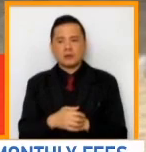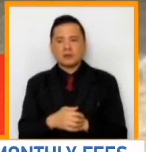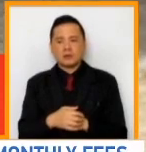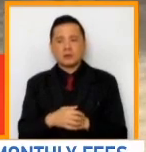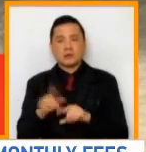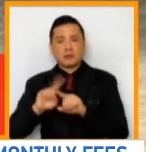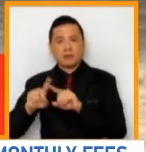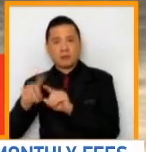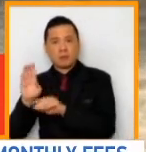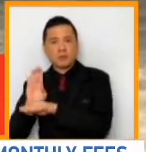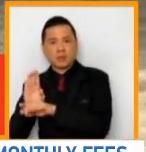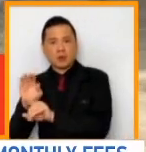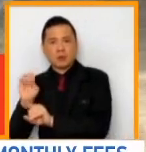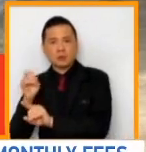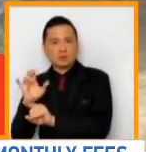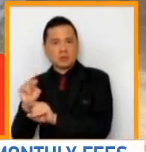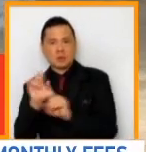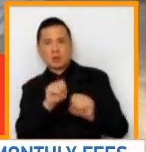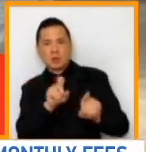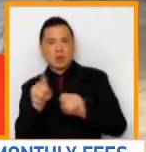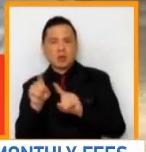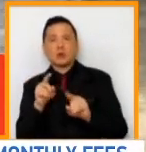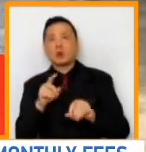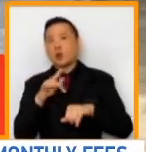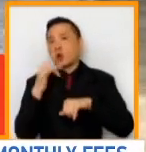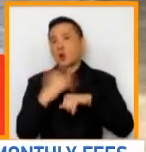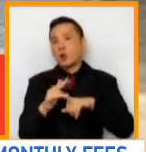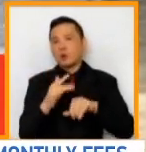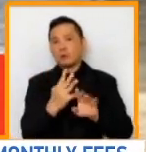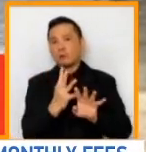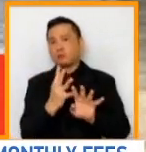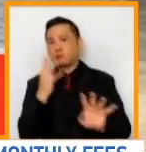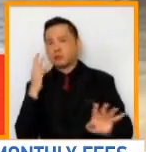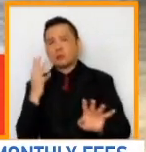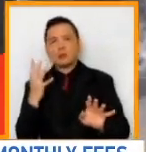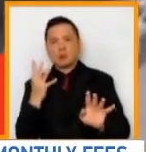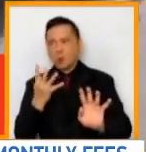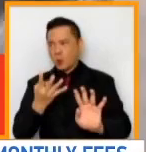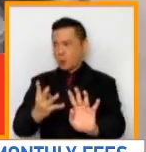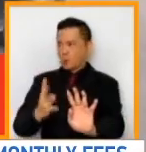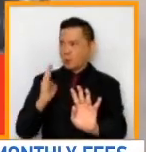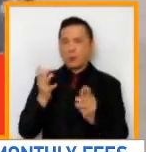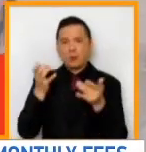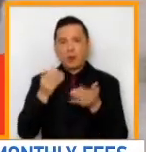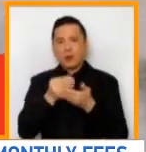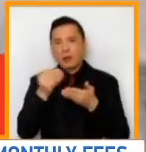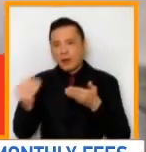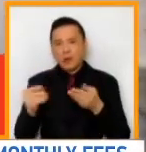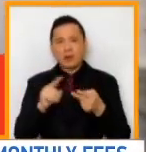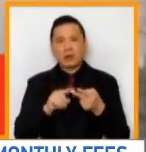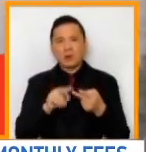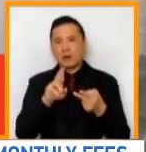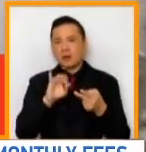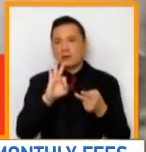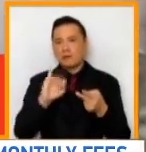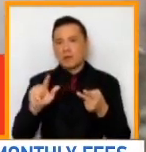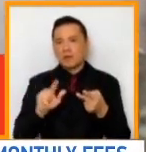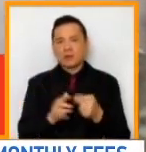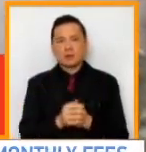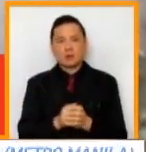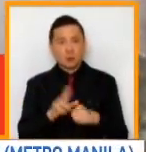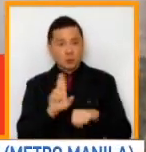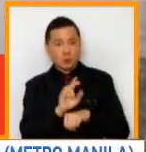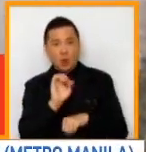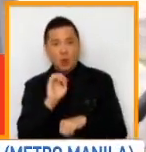maaga pa lang ay mahaba na ang pila ng mga nais bumili at magpa-refill nito. Karamihan sa kanila gagamitin ang oxygen